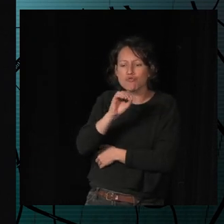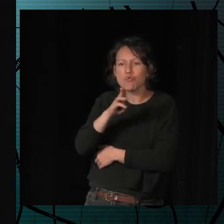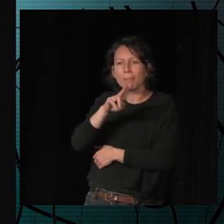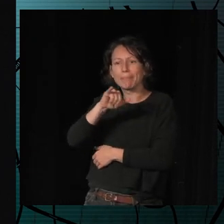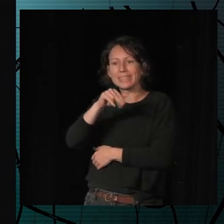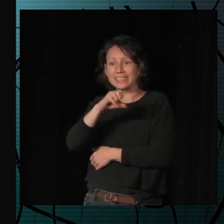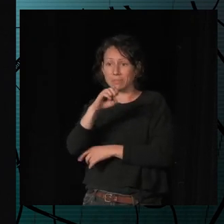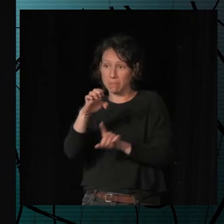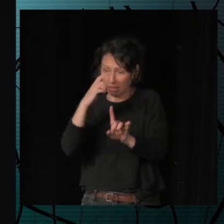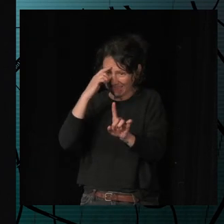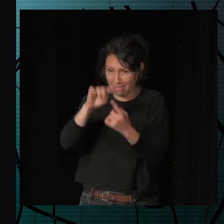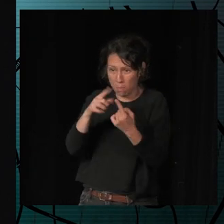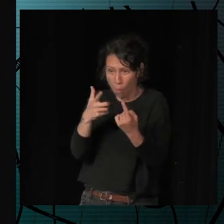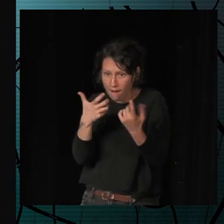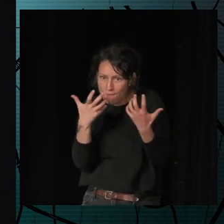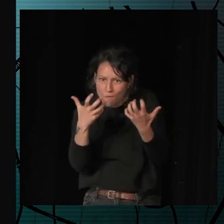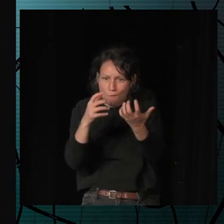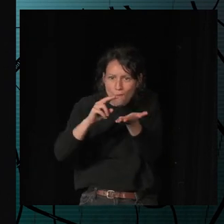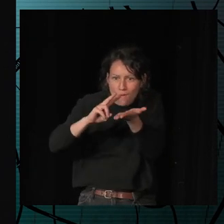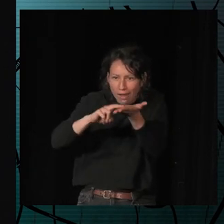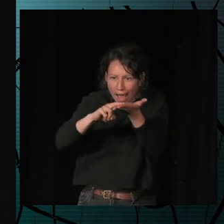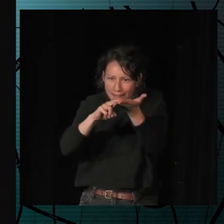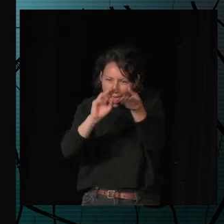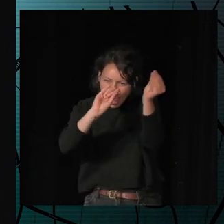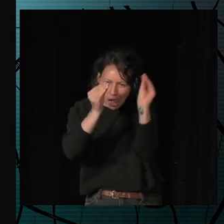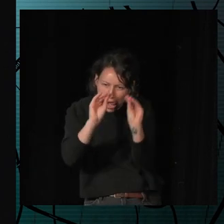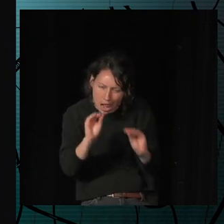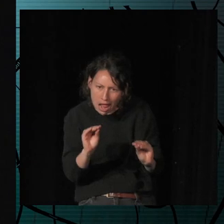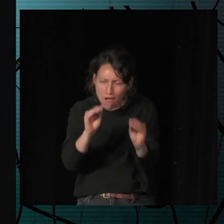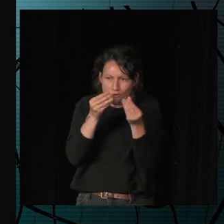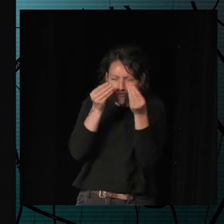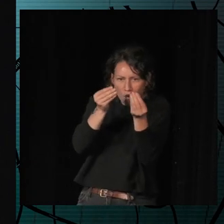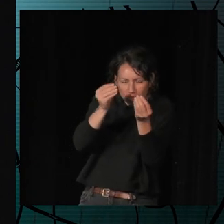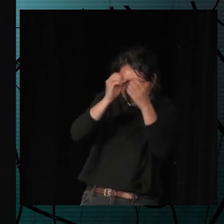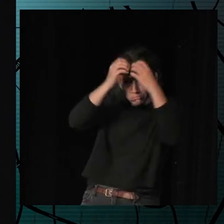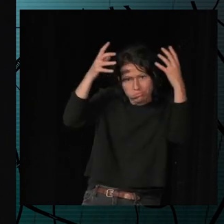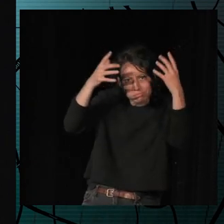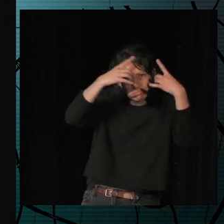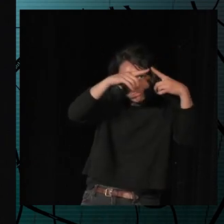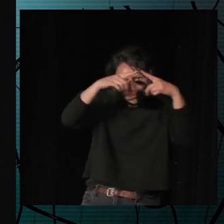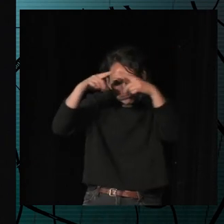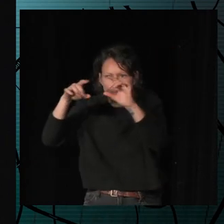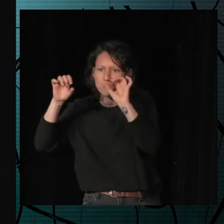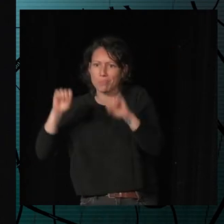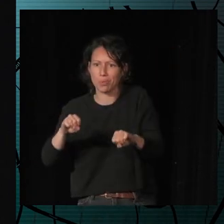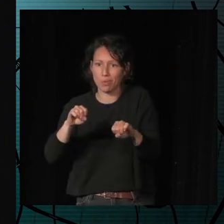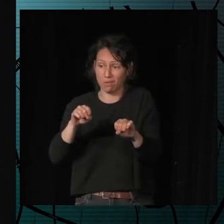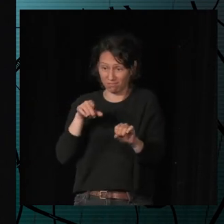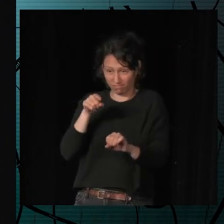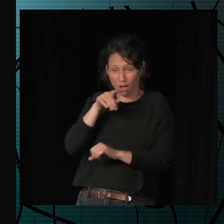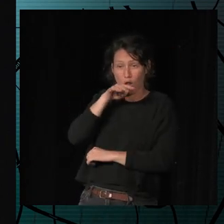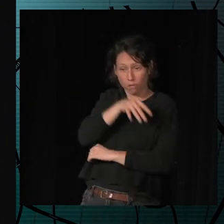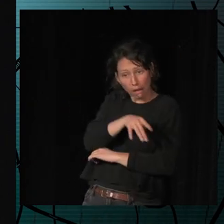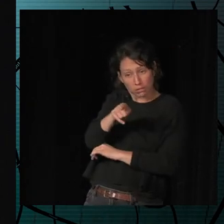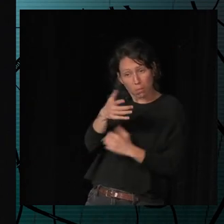travailler la réalité à la montrer sous des aspects et sous des dimensions différentes qui est littéralement des des choses qu'on peut lire chez Lovecraft